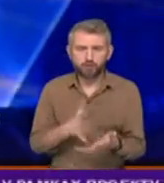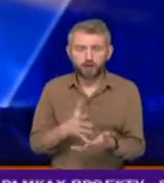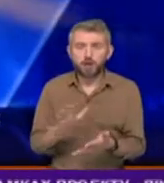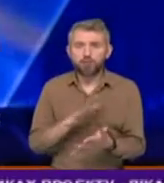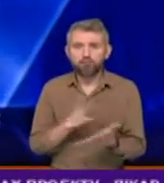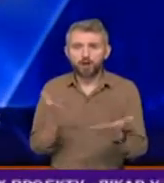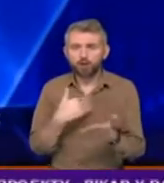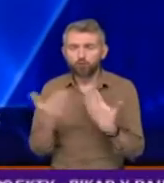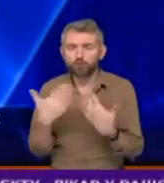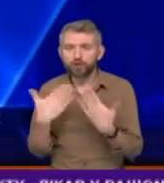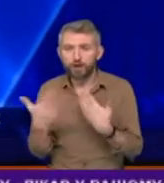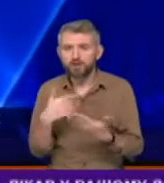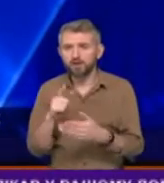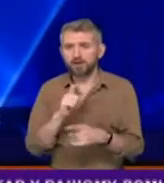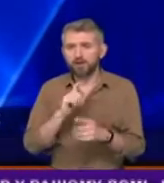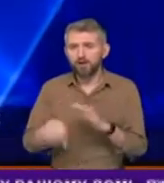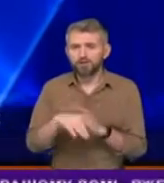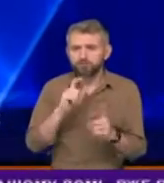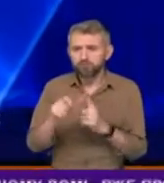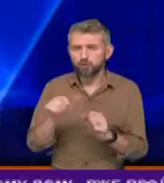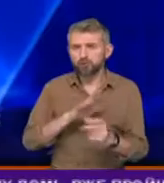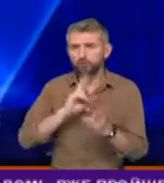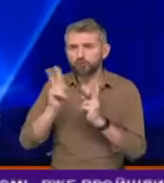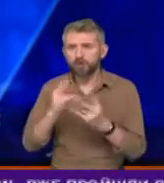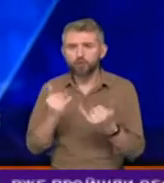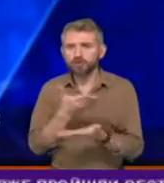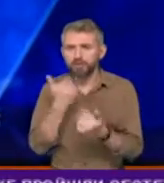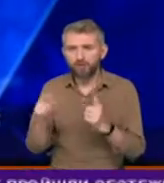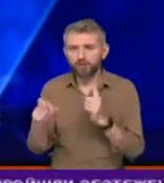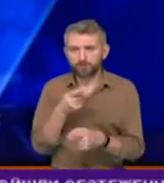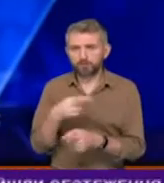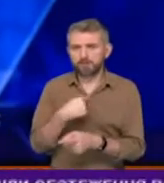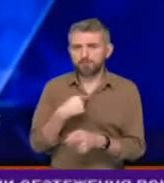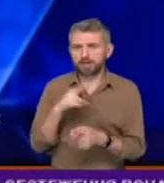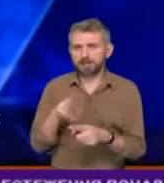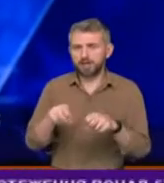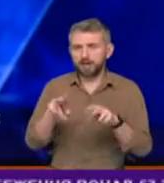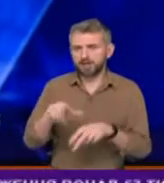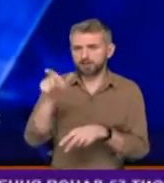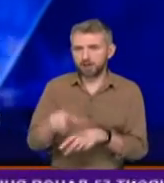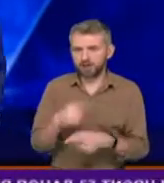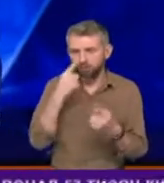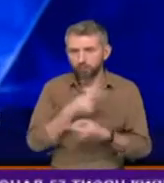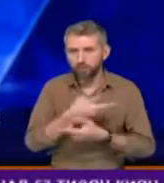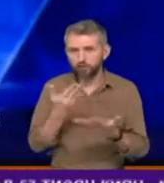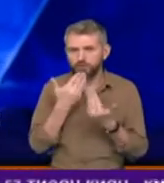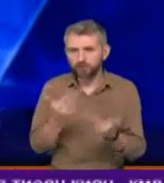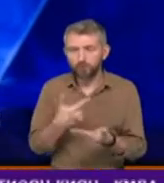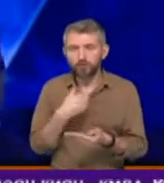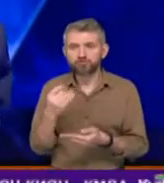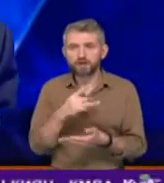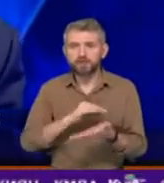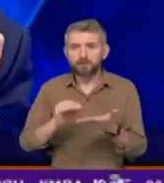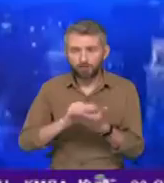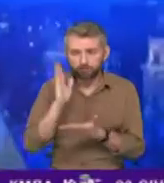Була якась комунікація. Цю відписку можна було обшкаржити. Сьогодні просто немає відповіді. Навіть для мене, як для експерта, публічно звертаюся до наших посадовців. Я ще раз вам